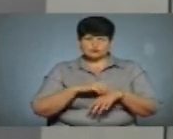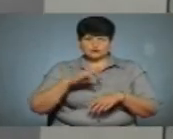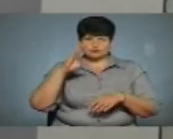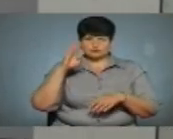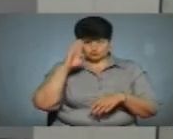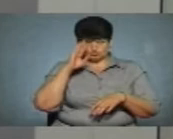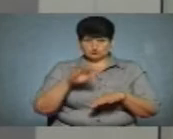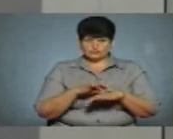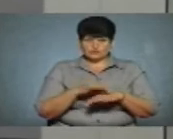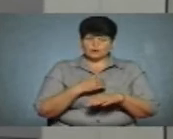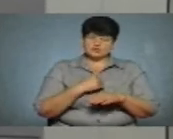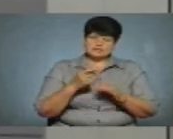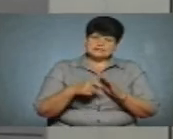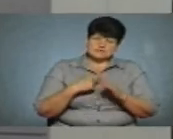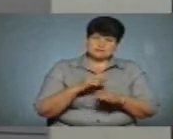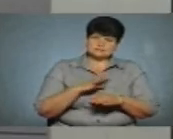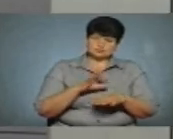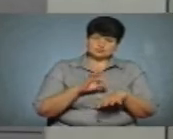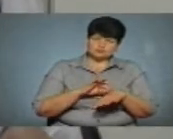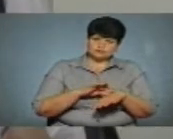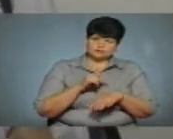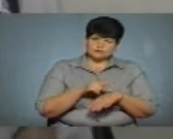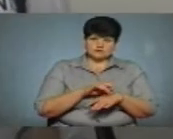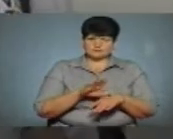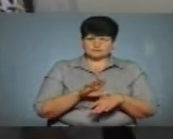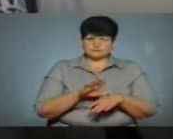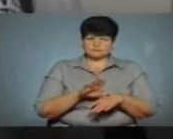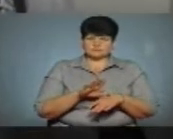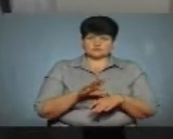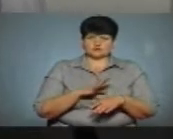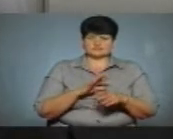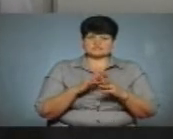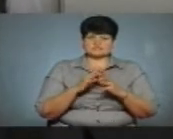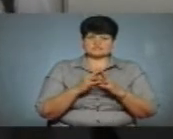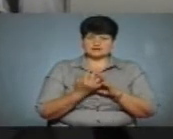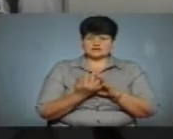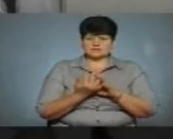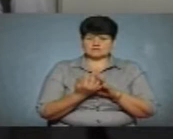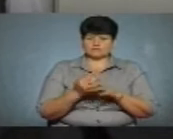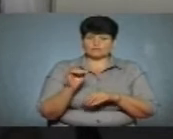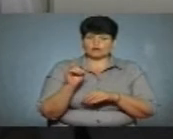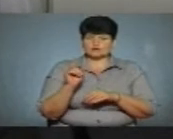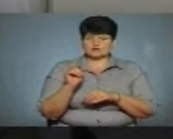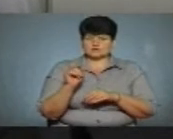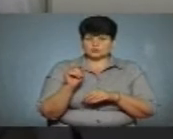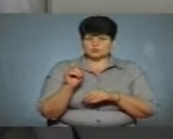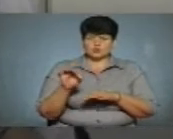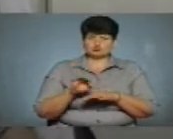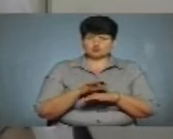Жінка каже, хоче дізнатися, чи він був інфікований. Ми були в селі, і в понеділок